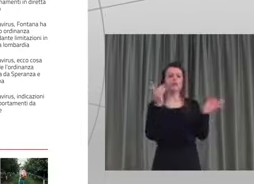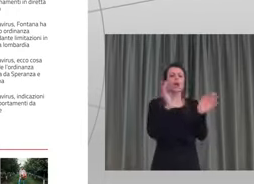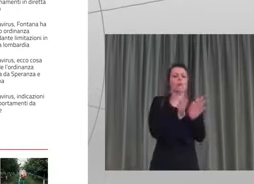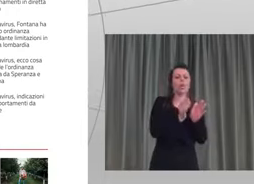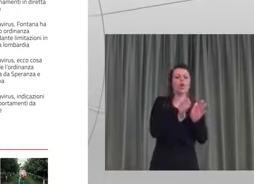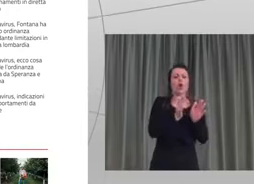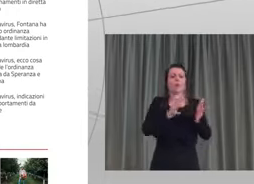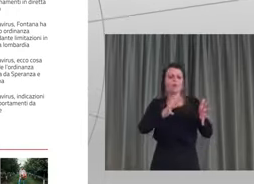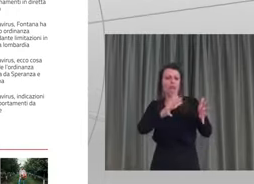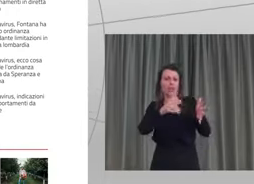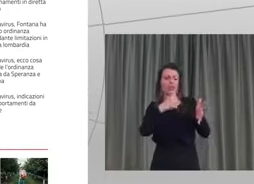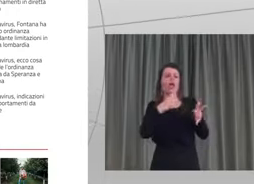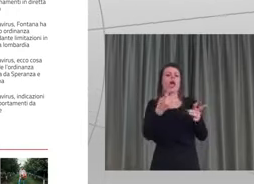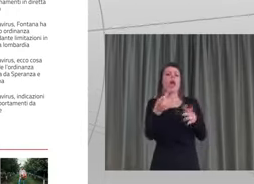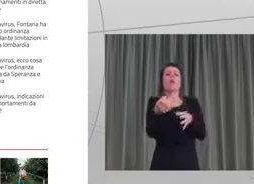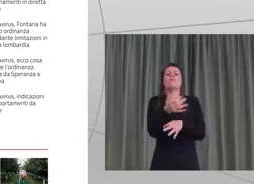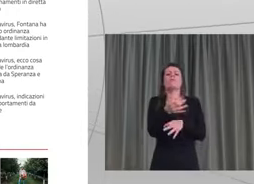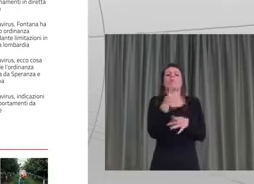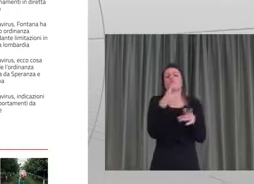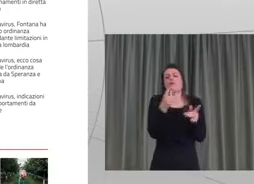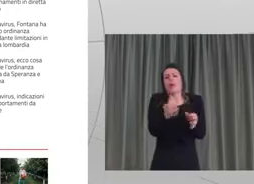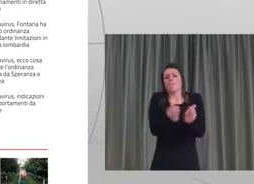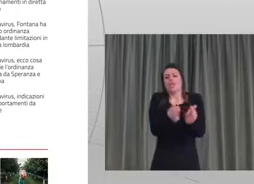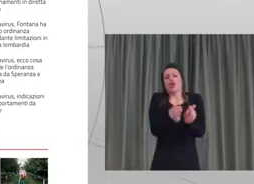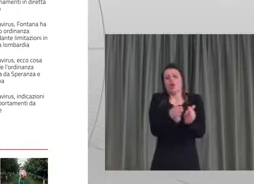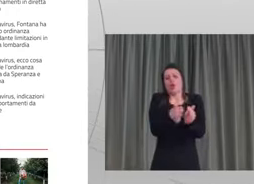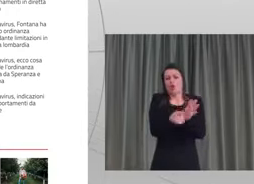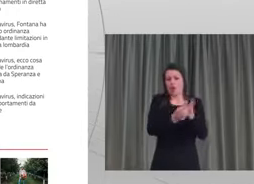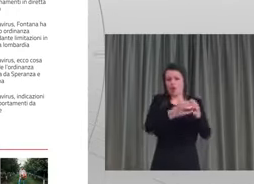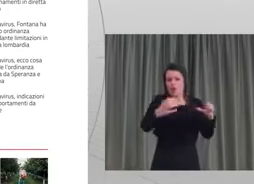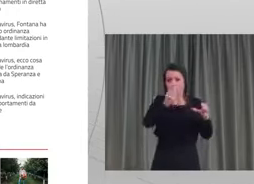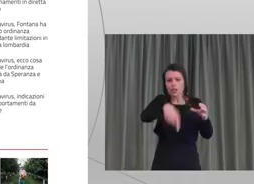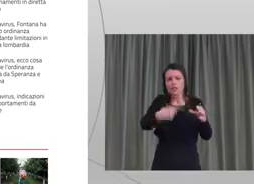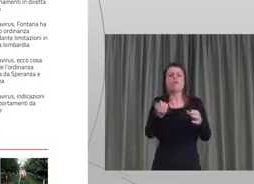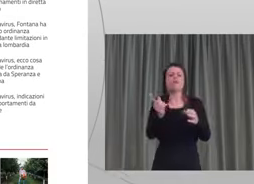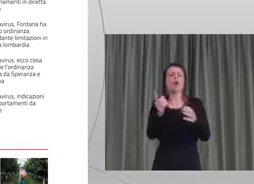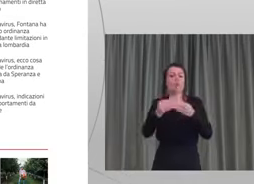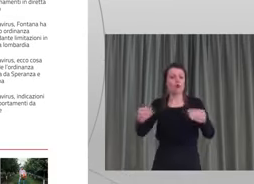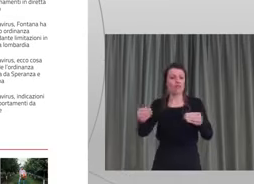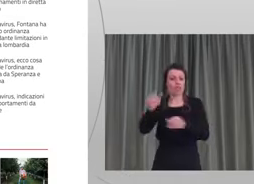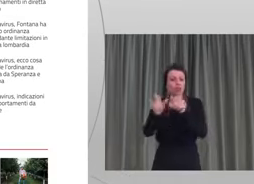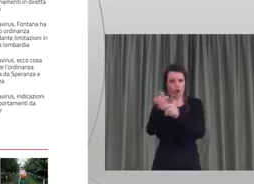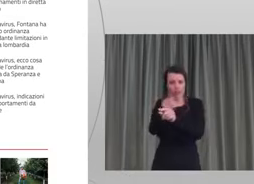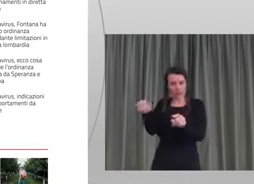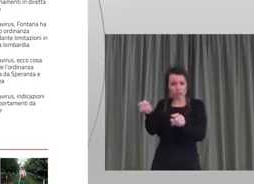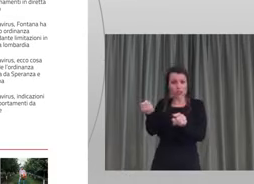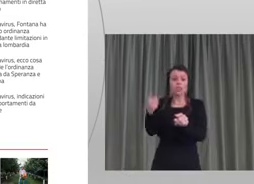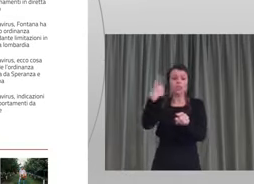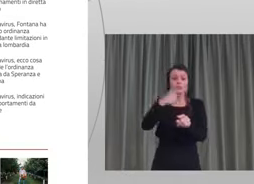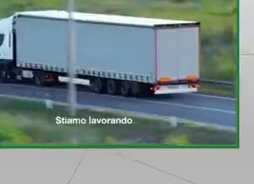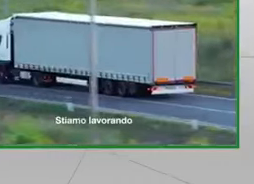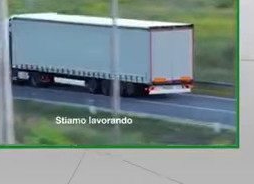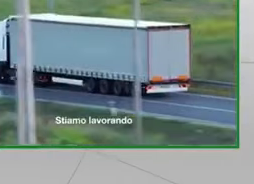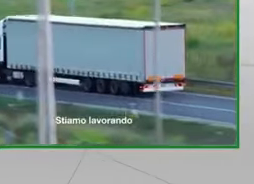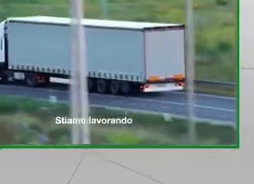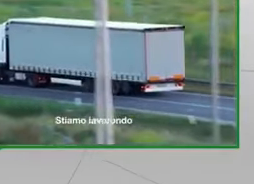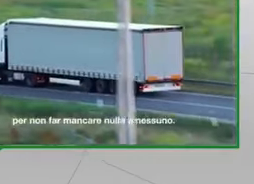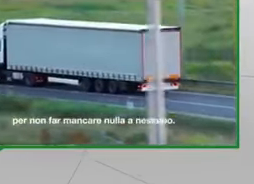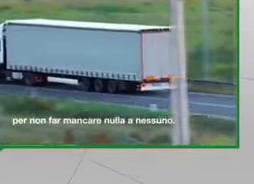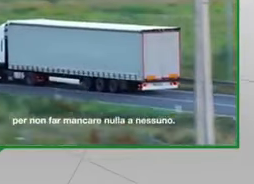e professionisti ed è un primo pacchetto economia cosa facciamo con questa